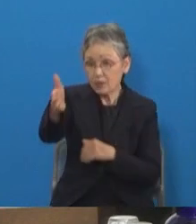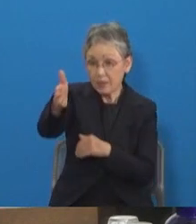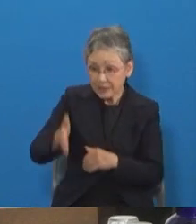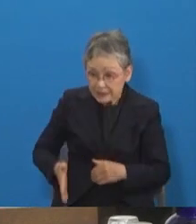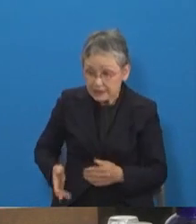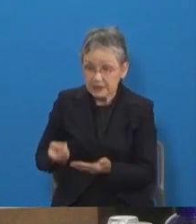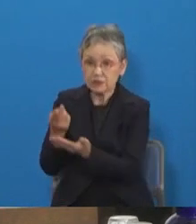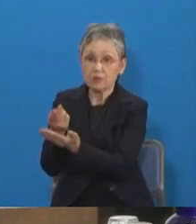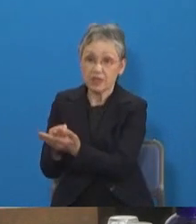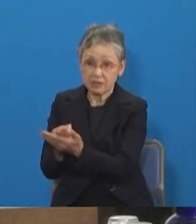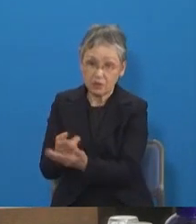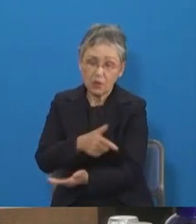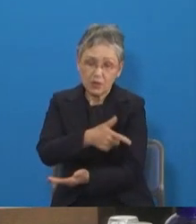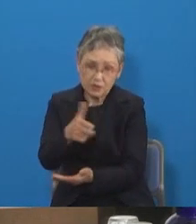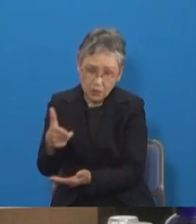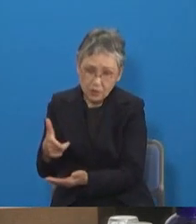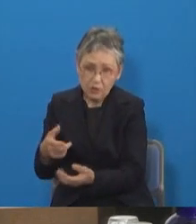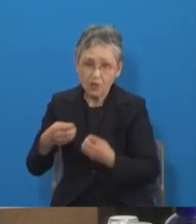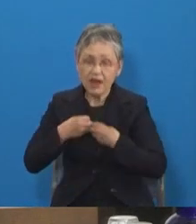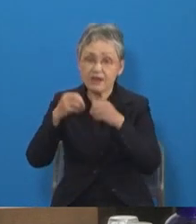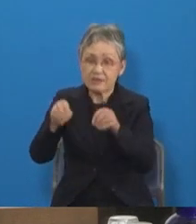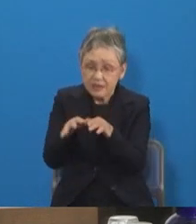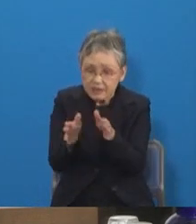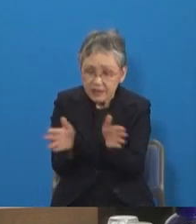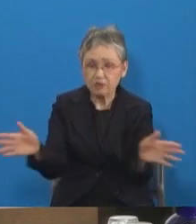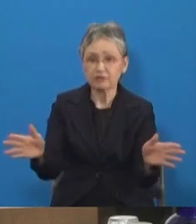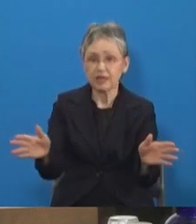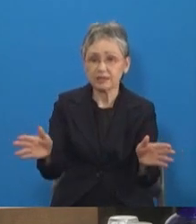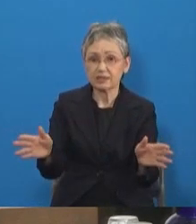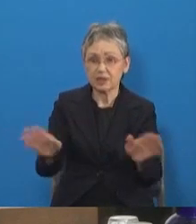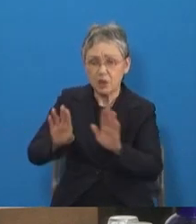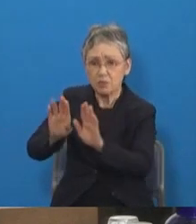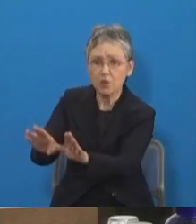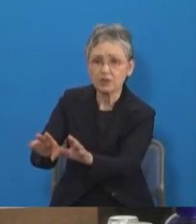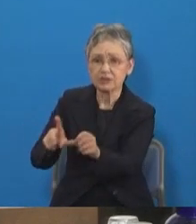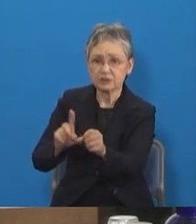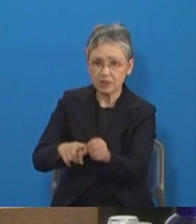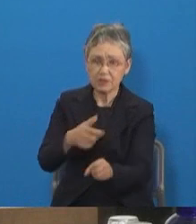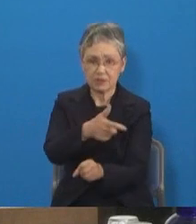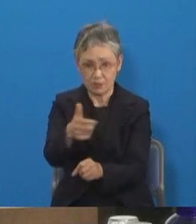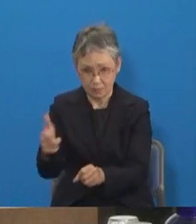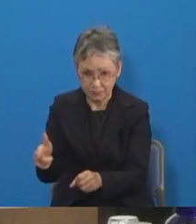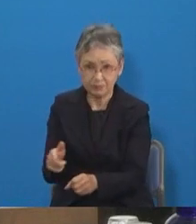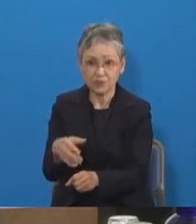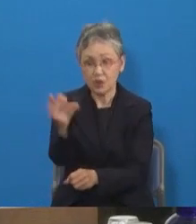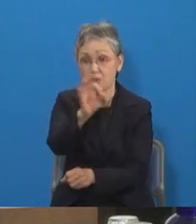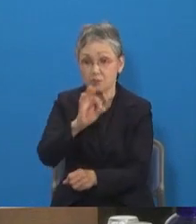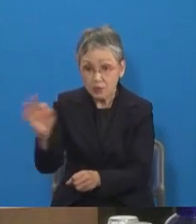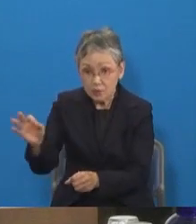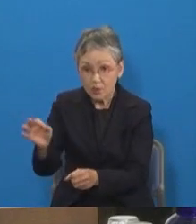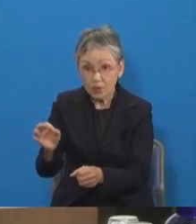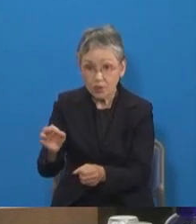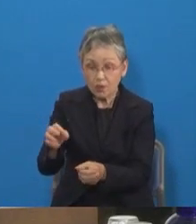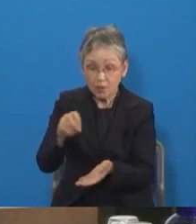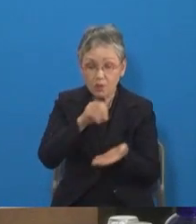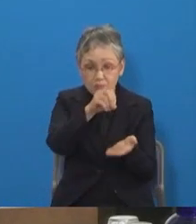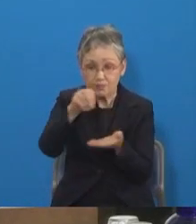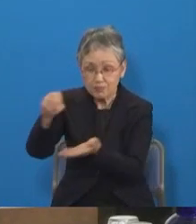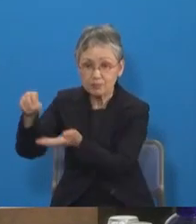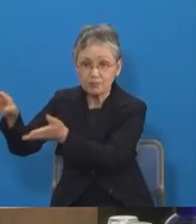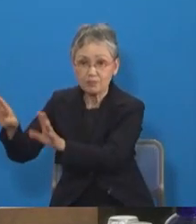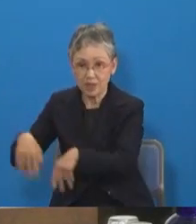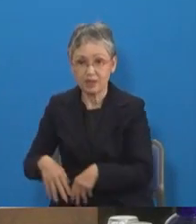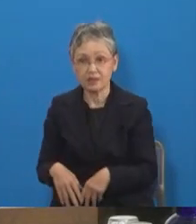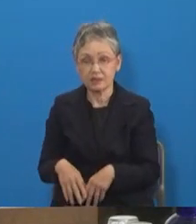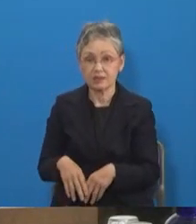ドなど、感染拡大の防止対策に必要な物品を避難所等に配備してまいりました。併せて感